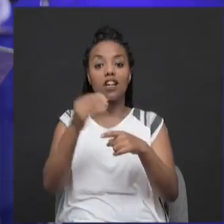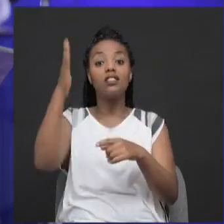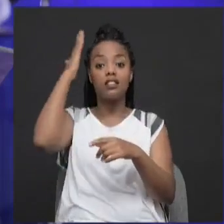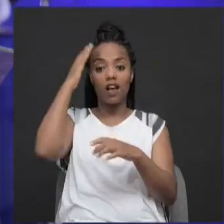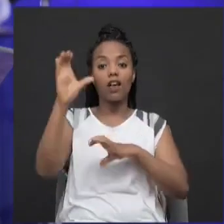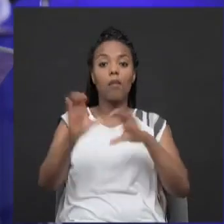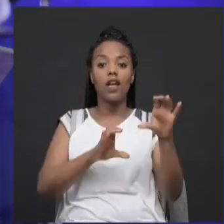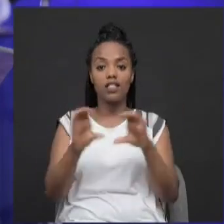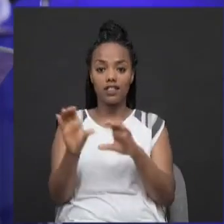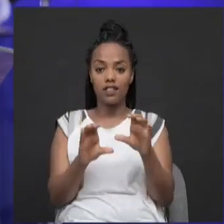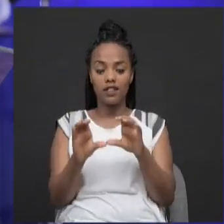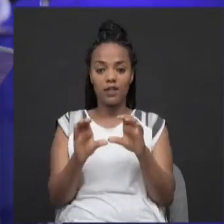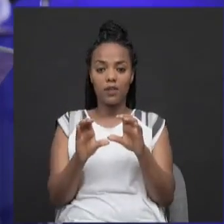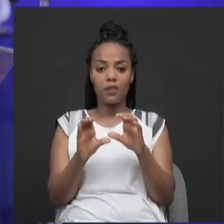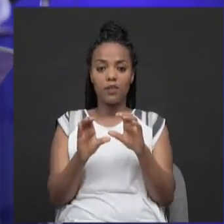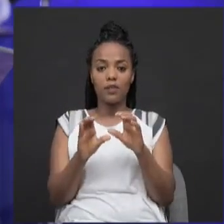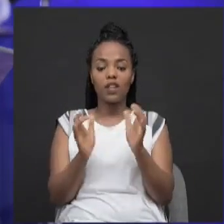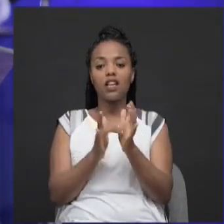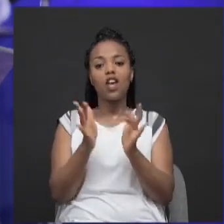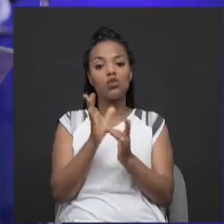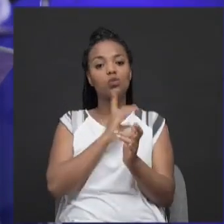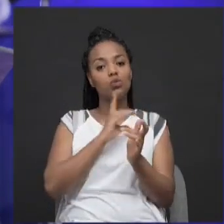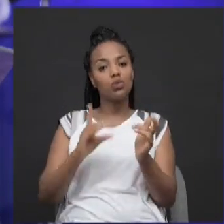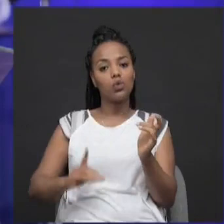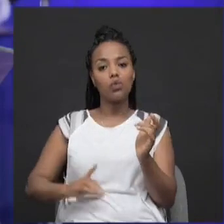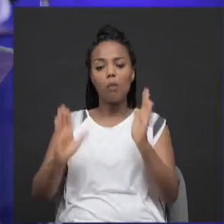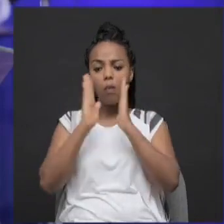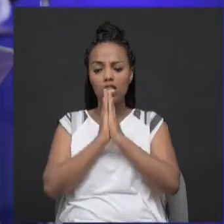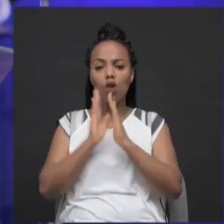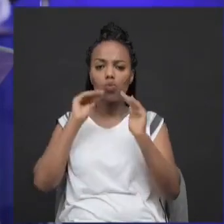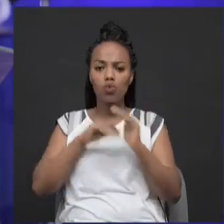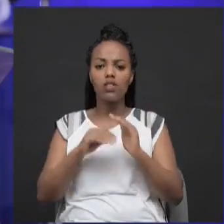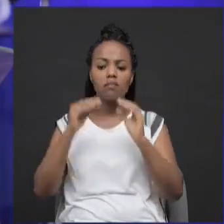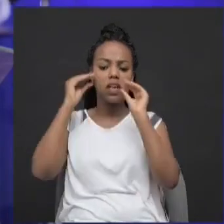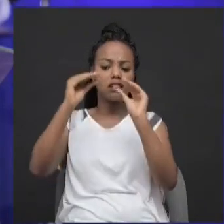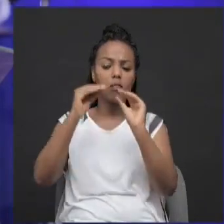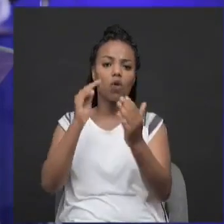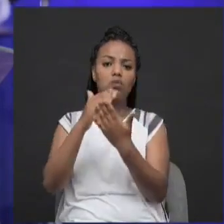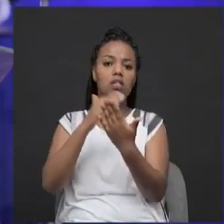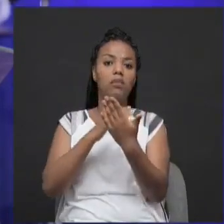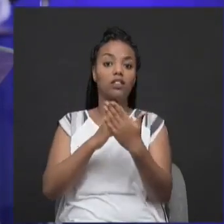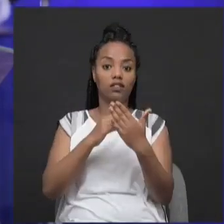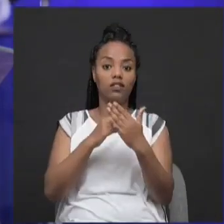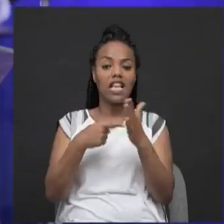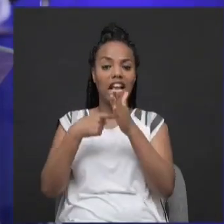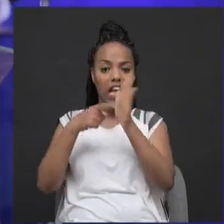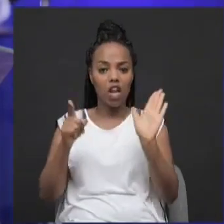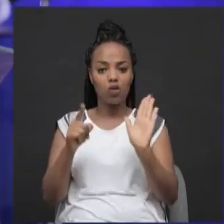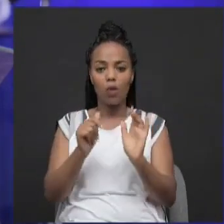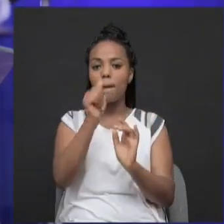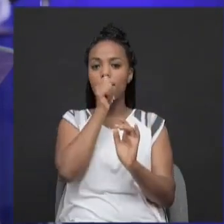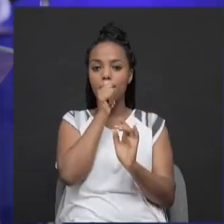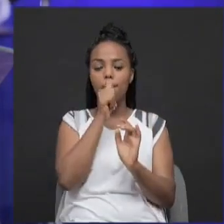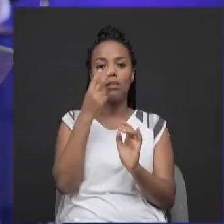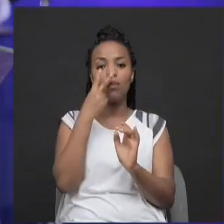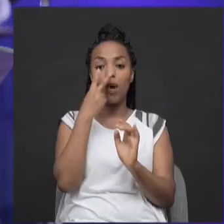እንድናውቅ የሚያደርገን ኢየሱስ ክርስቶስ በጸሎት ውስጥ የሚያስተምረው ትምህርት ውስጥ የገለጠውን ምስጢር